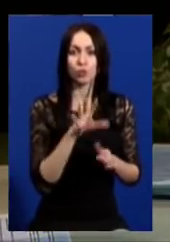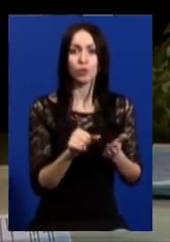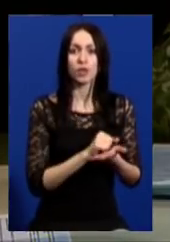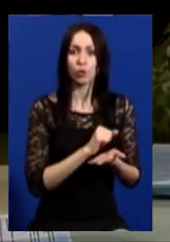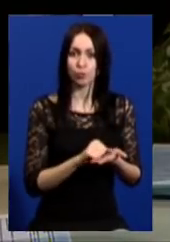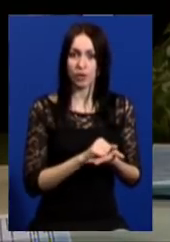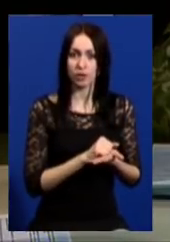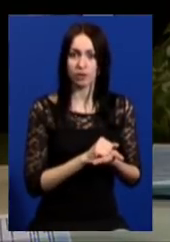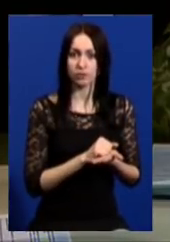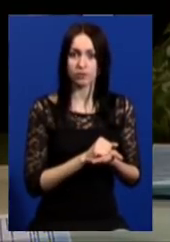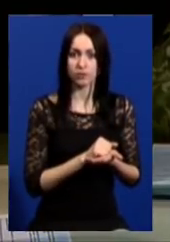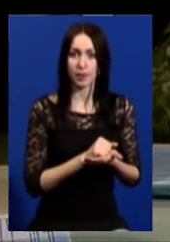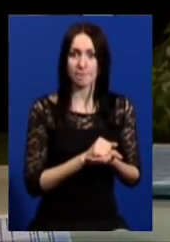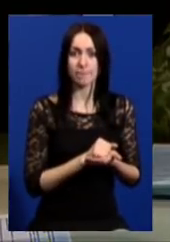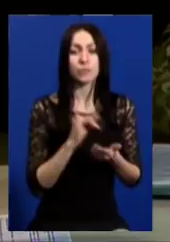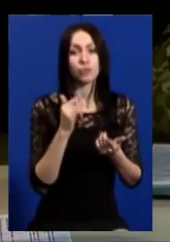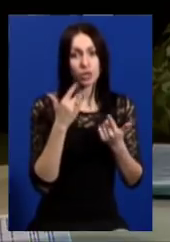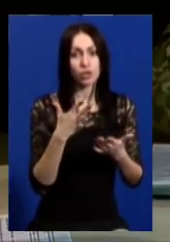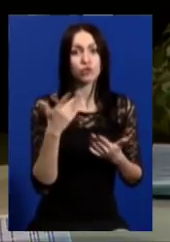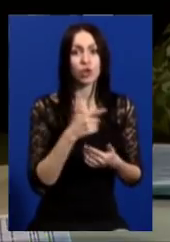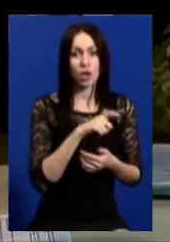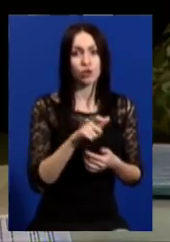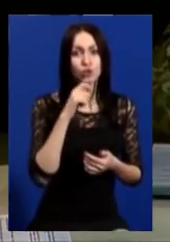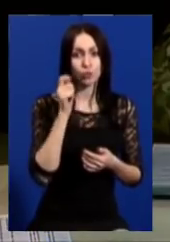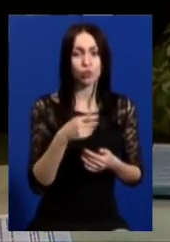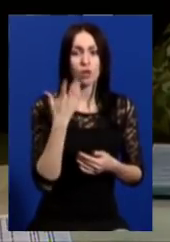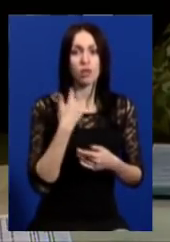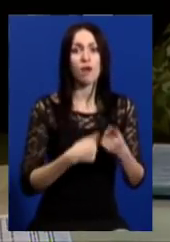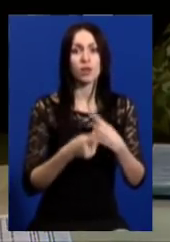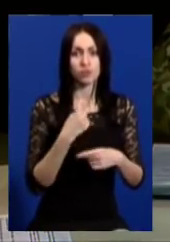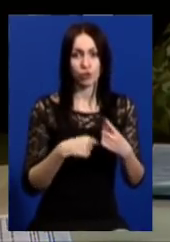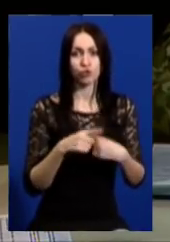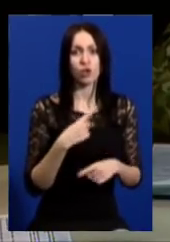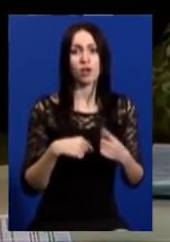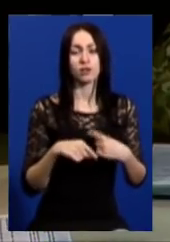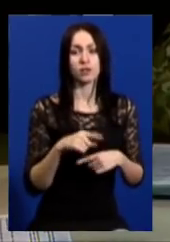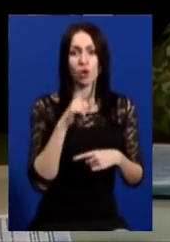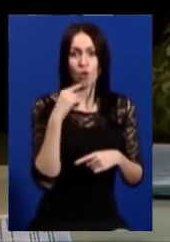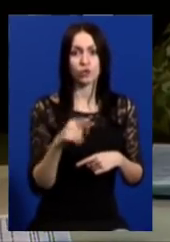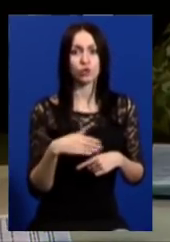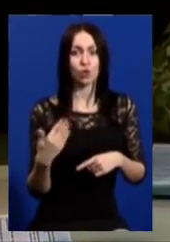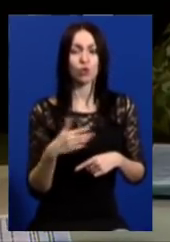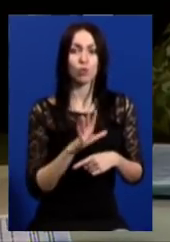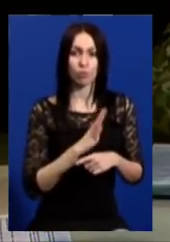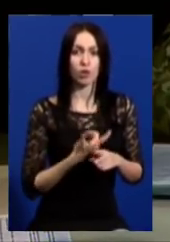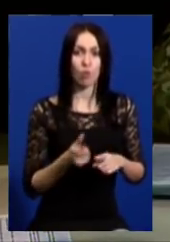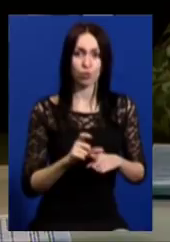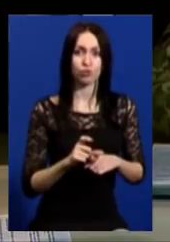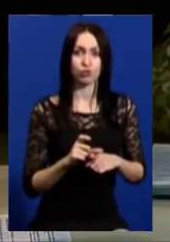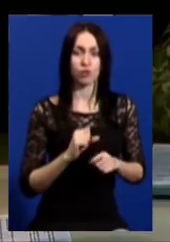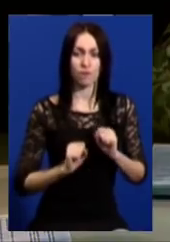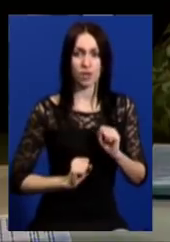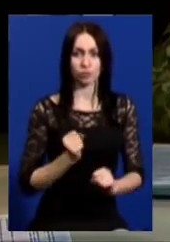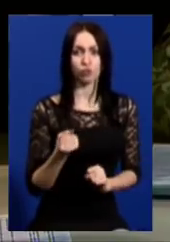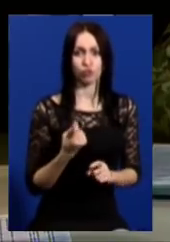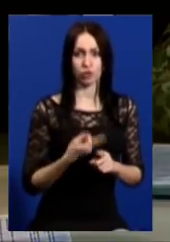документів. І, звичайно, громадяни України, котрі поверталися російською стороною, були досить обурені